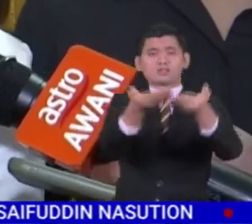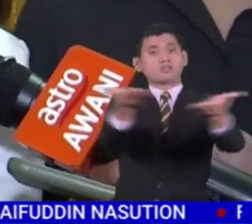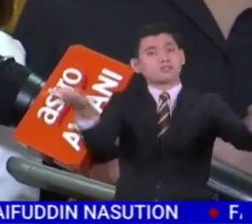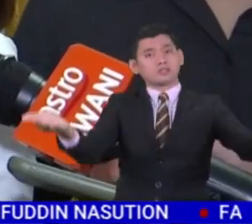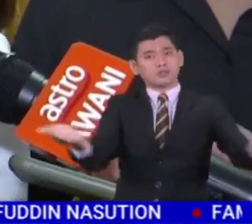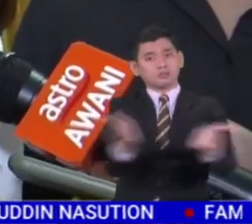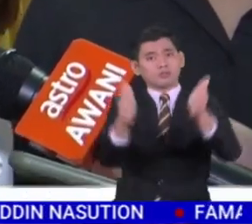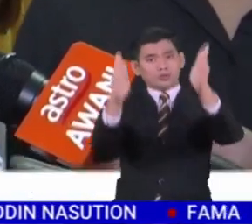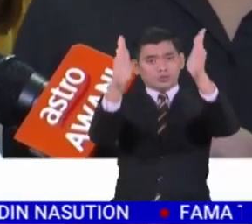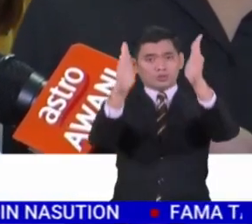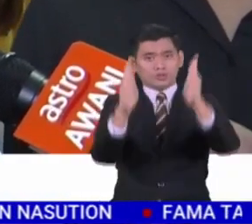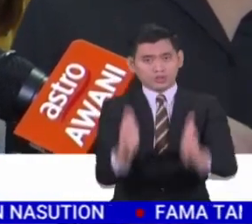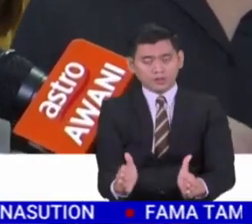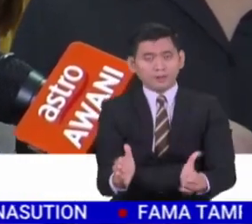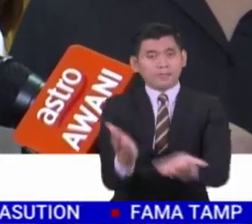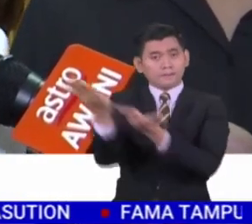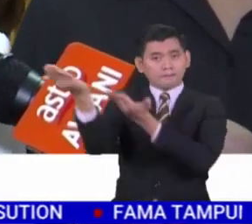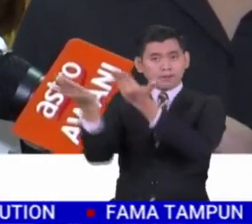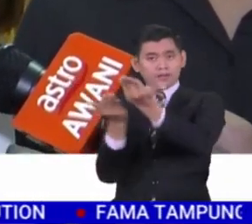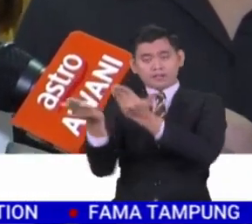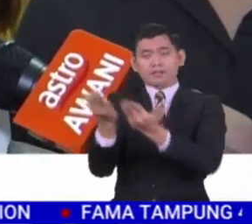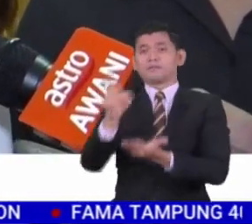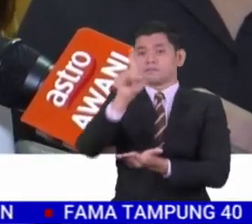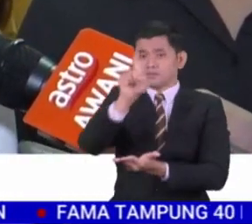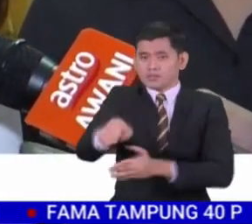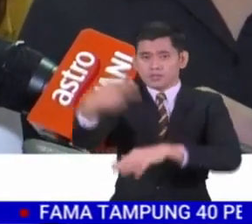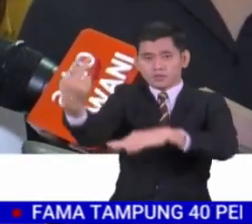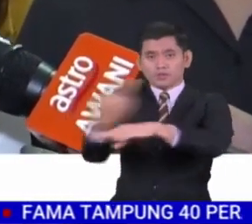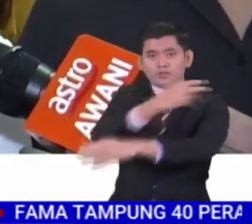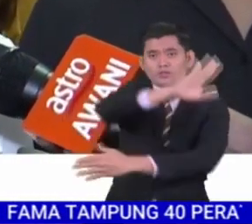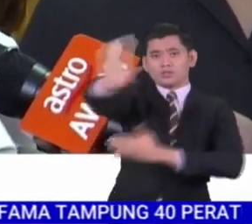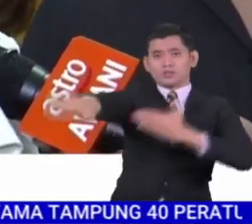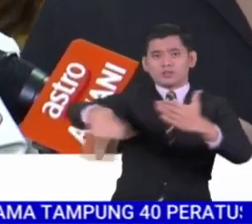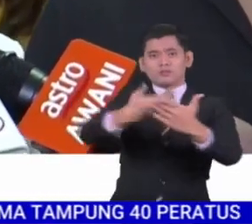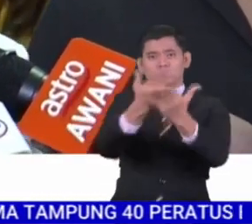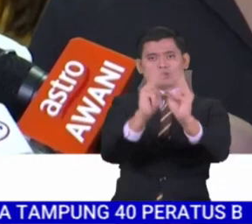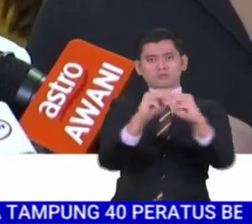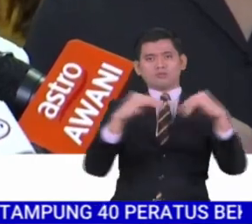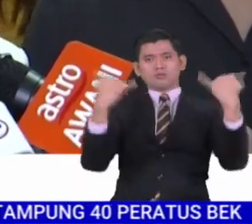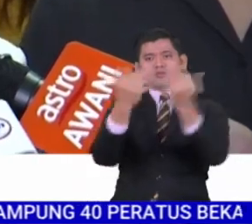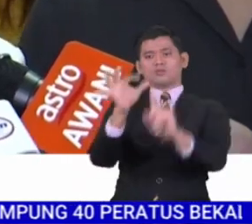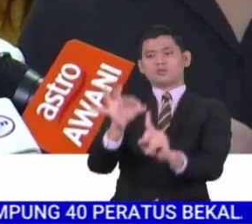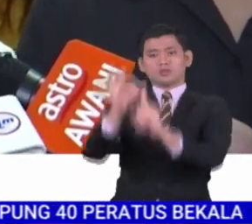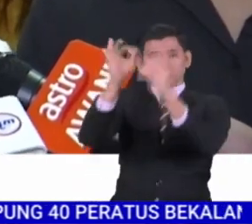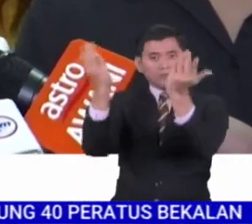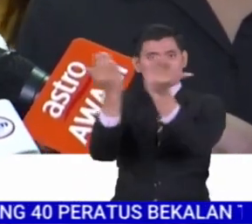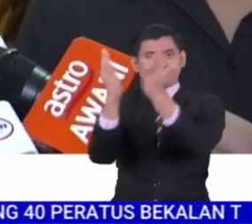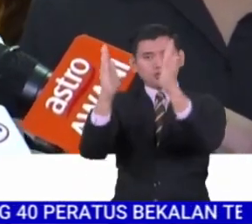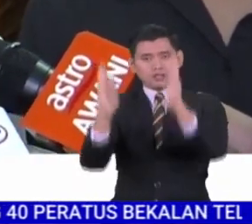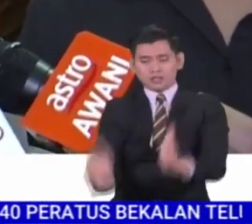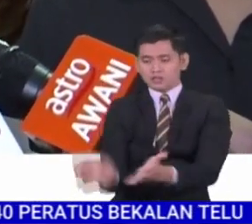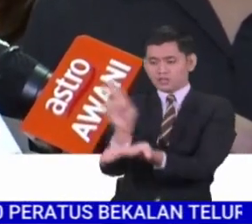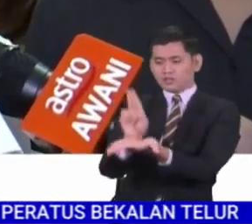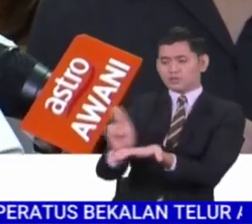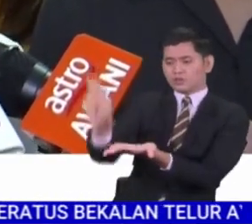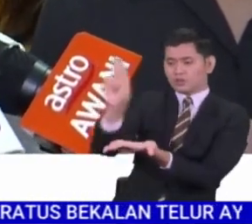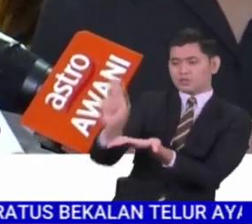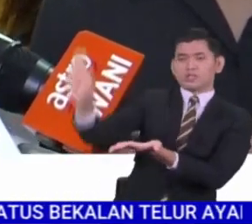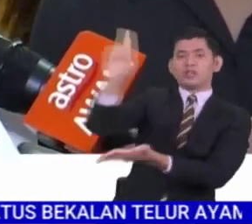satu utility yang diperlukan oleh semua nabi Isa masyarakat hasilnya winto mahasiswa mahasiswa kita jadi